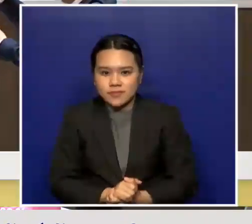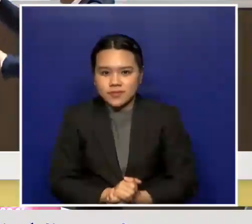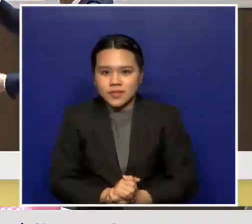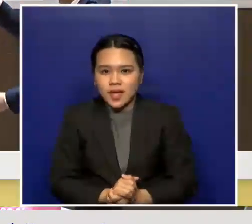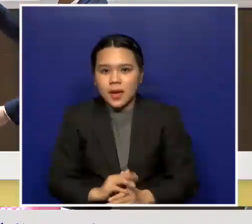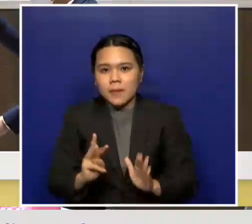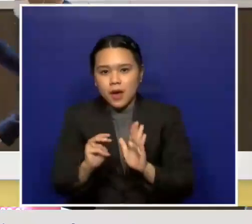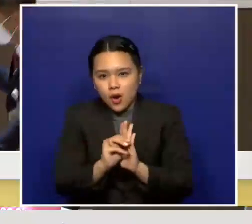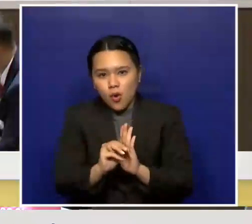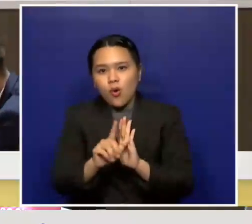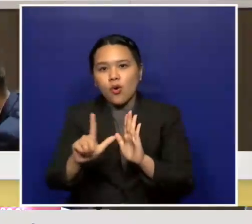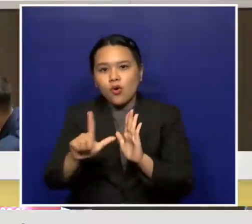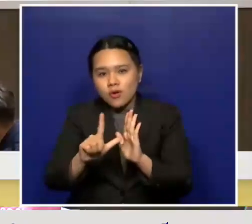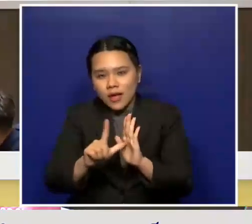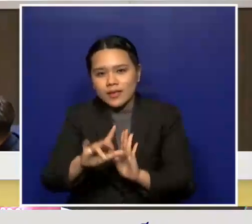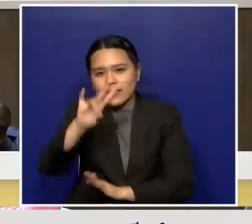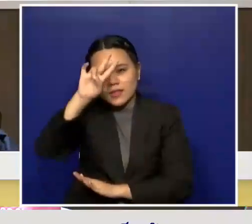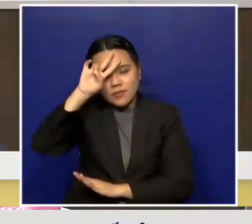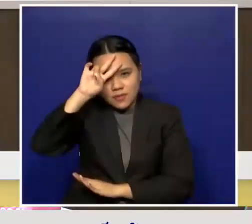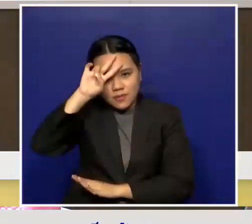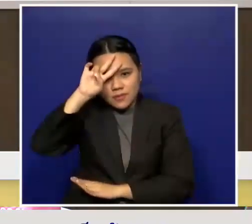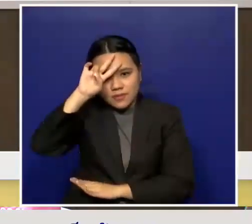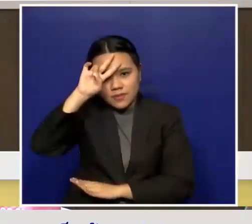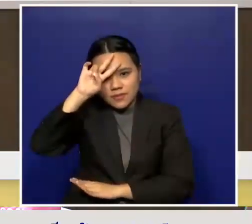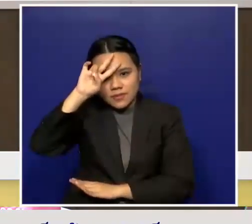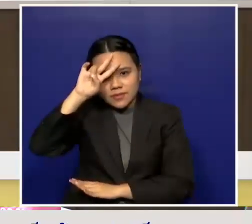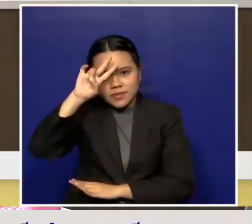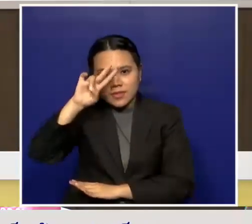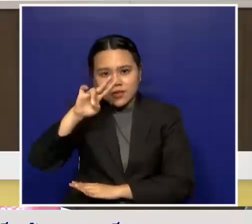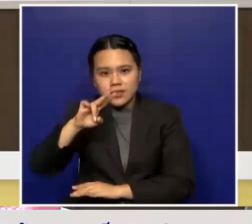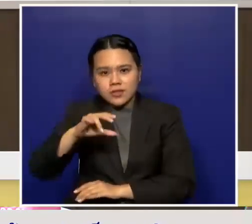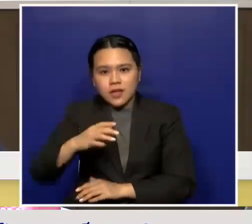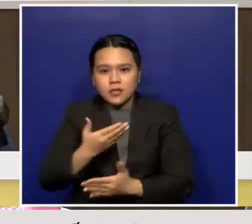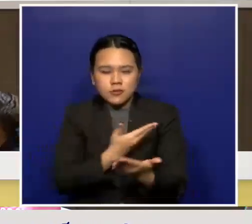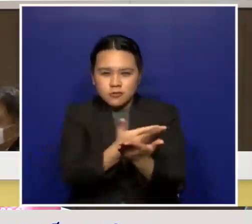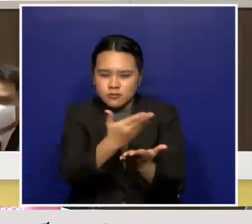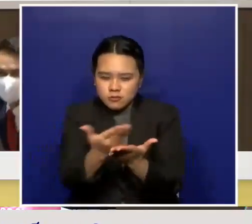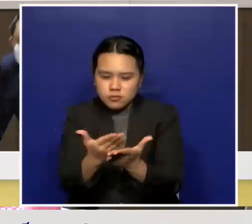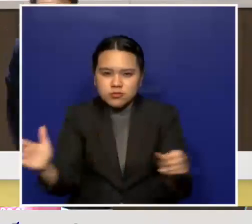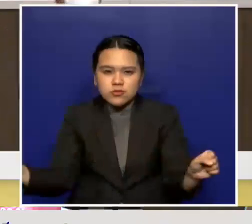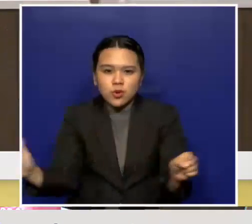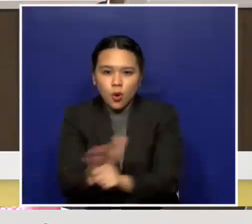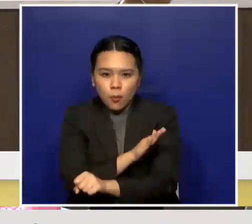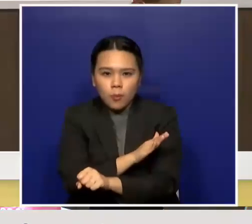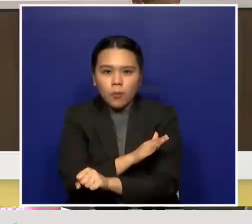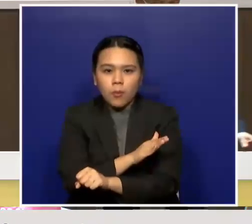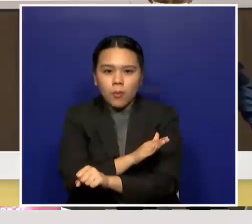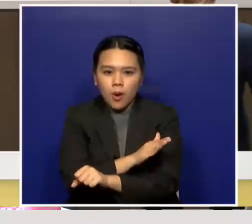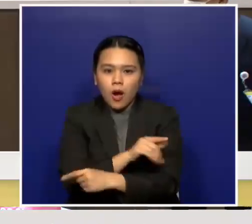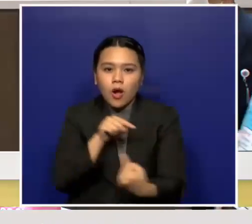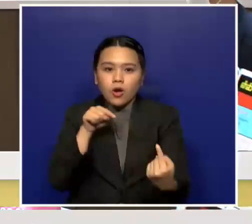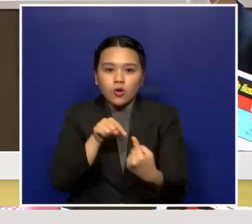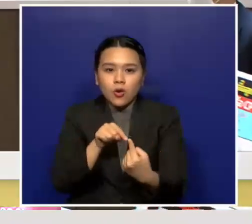มีโลตัสมี 7-Eleven ควบเสร็จเรียบร้อยกลายเป็นอะไรรู้ไหมครับเกิน 50% ไปทะ